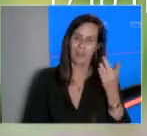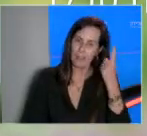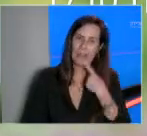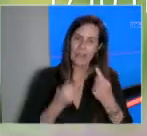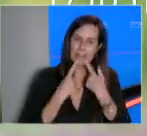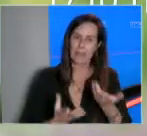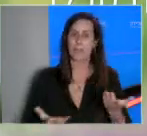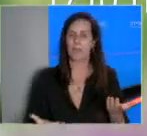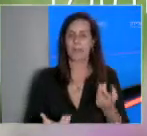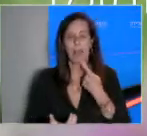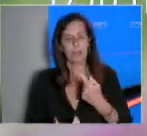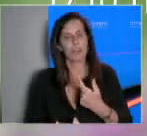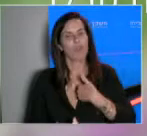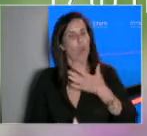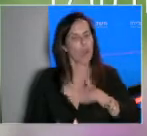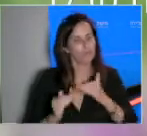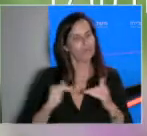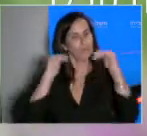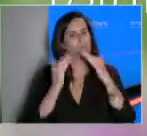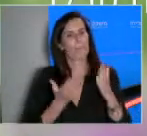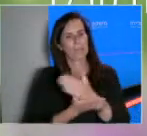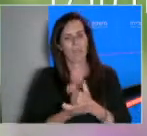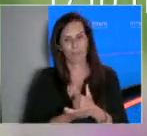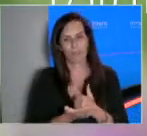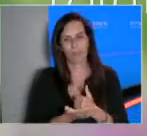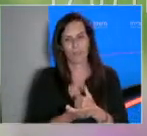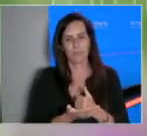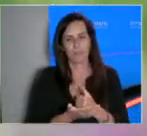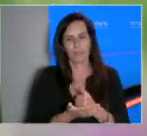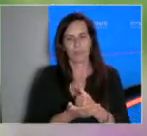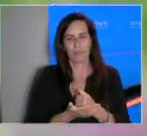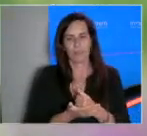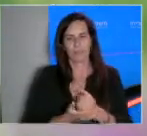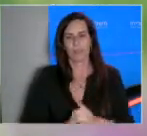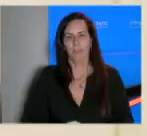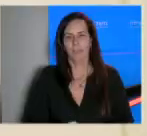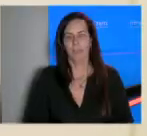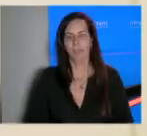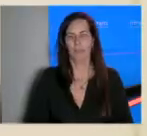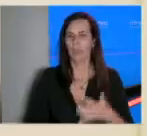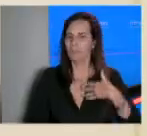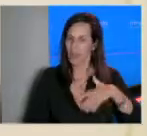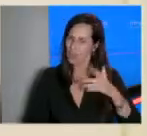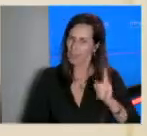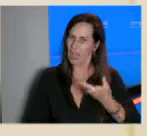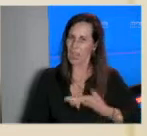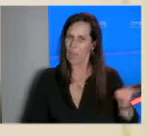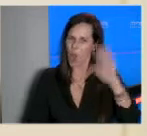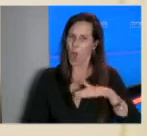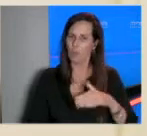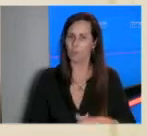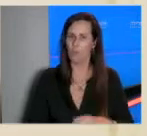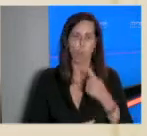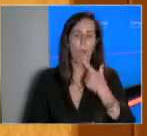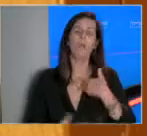יודעת, לדבר אותו, להגיד לו שאנחנו רוצים שיעלה לנו את השכר וזה. אני הרגשתי שמגיע לי עוד.